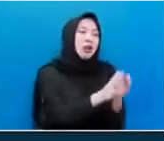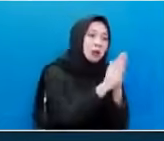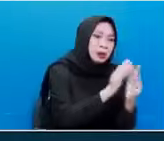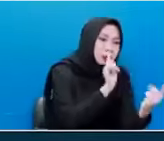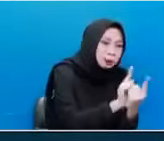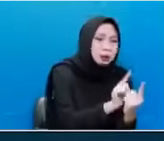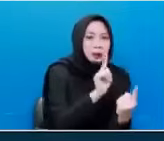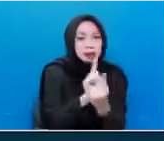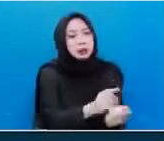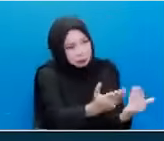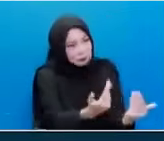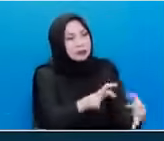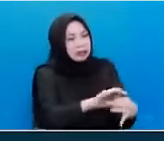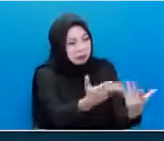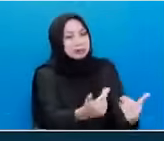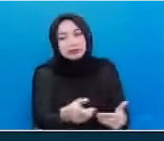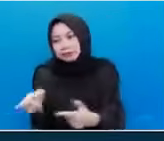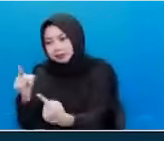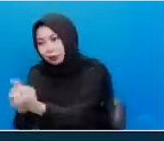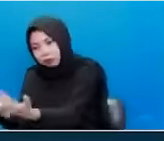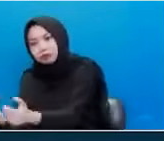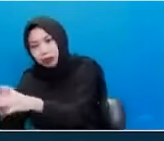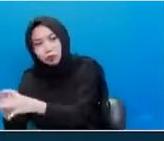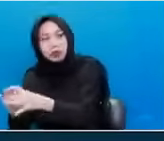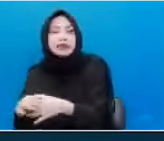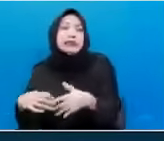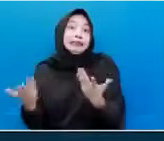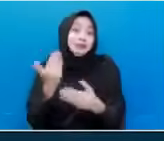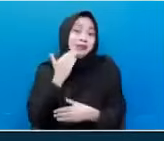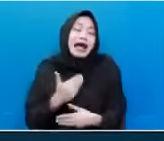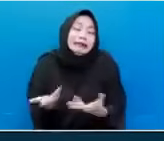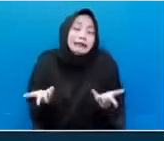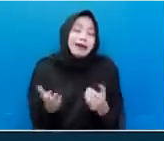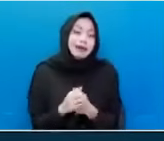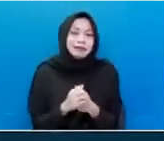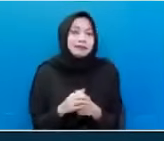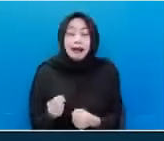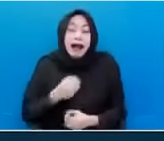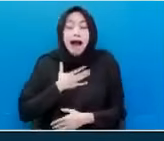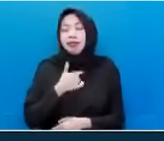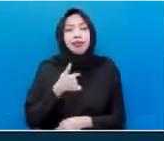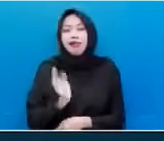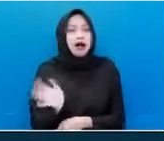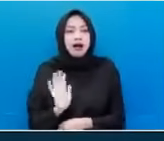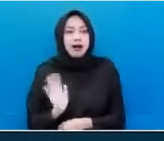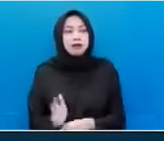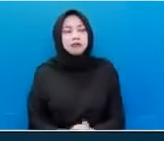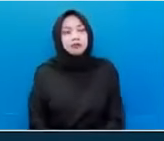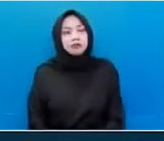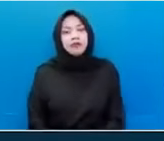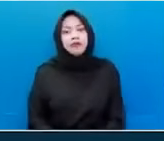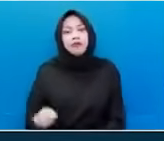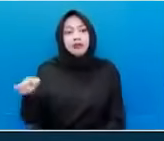menggaet eh partai-partai di luar partai pendukung 02 dan tidak mengagetkan juga kalau eh Partai